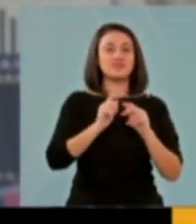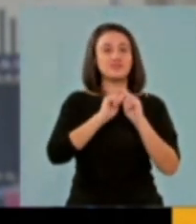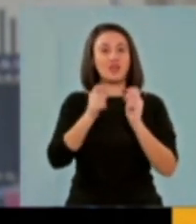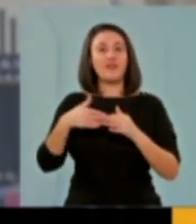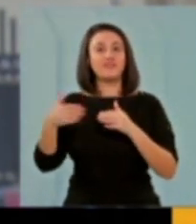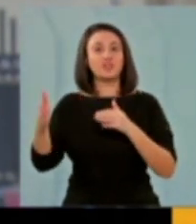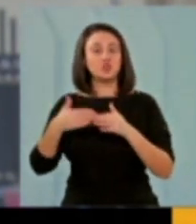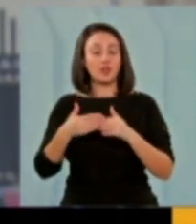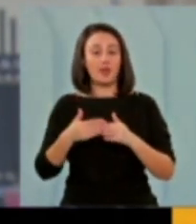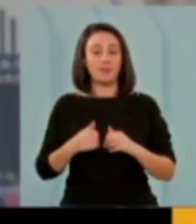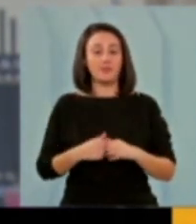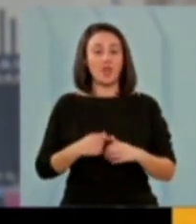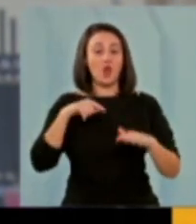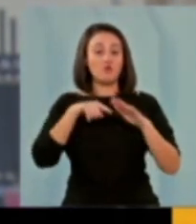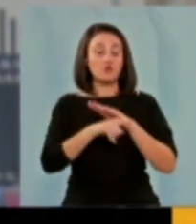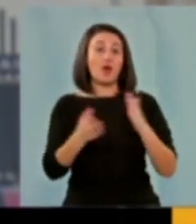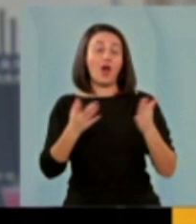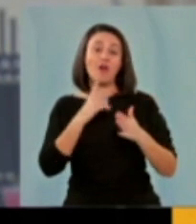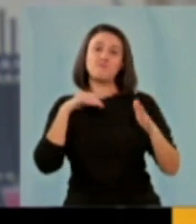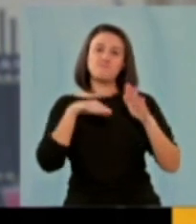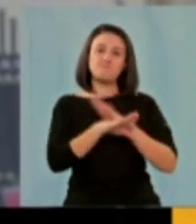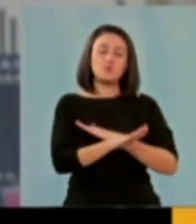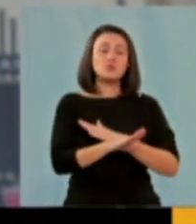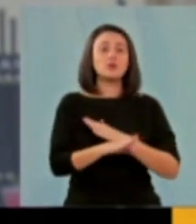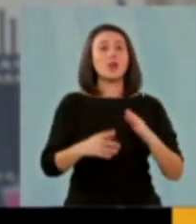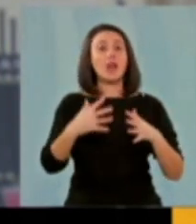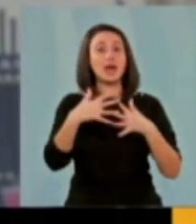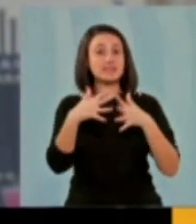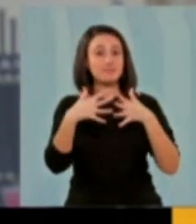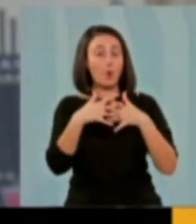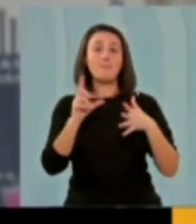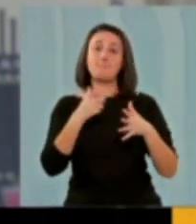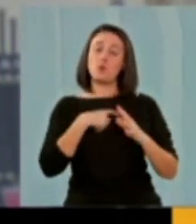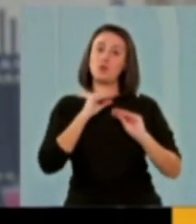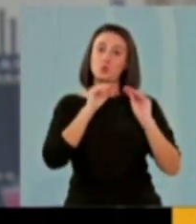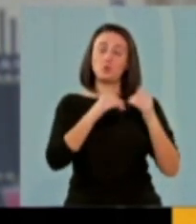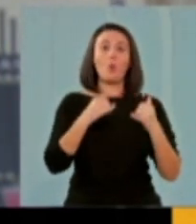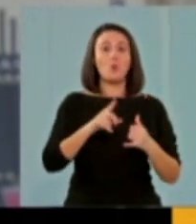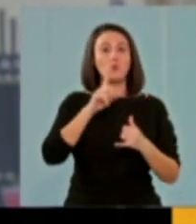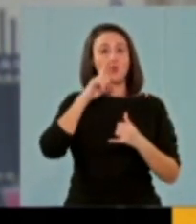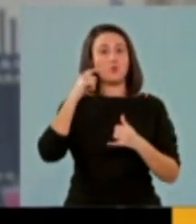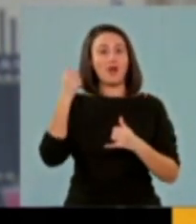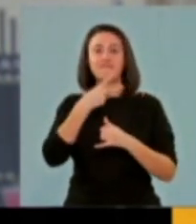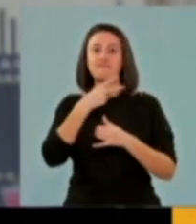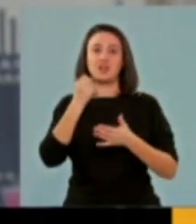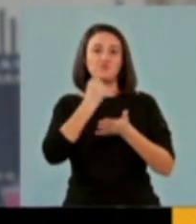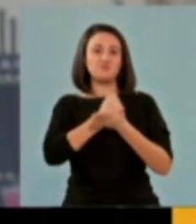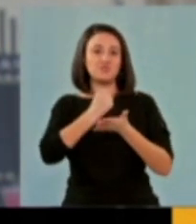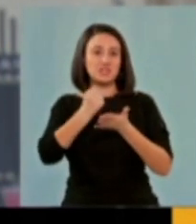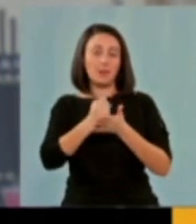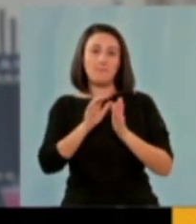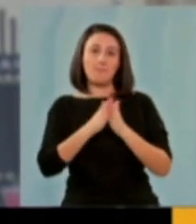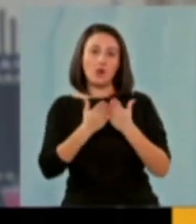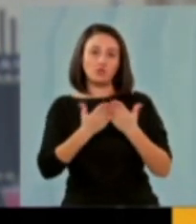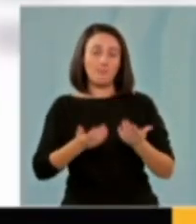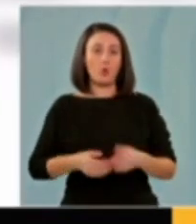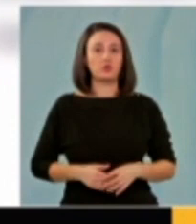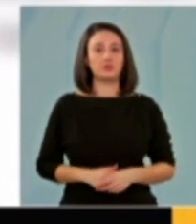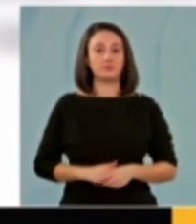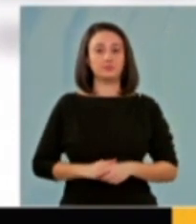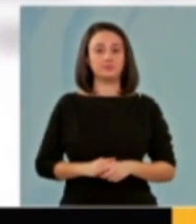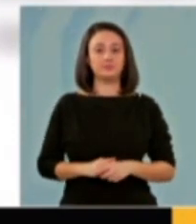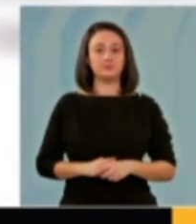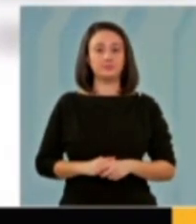seara vecina astfel refugiații care fug din Calea războiului Ucraina nu pot să ajungă acum în Ungaria fără ființă sau pașaport biometric